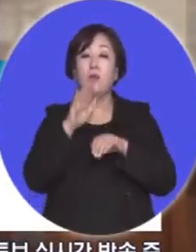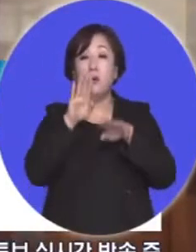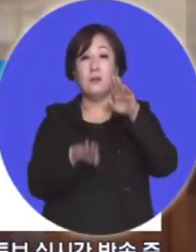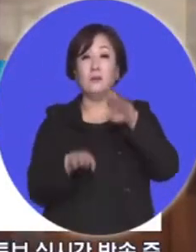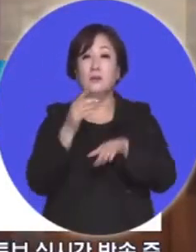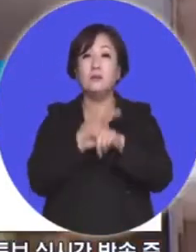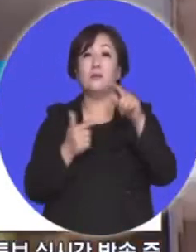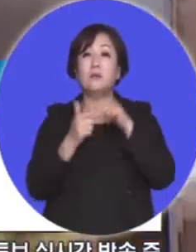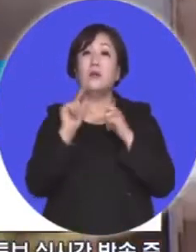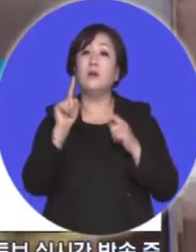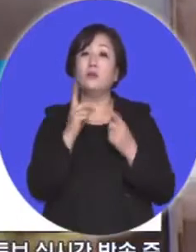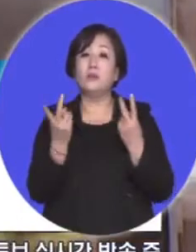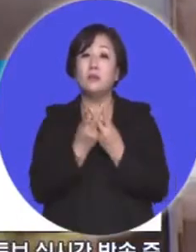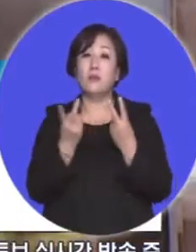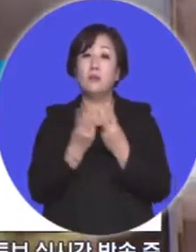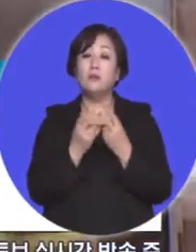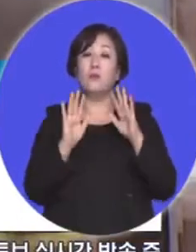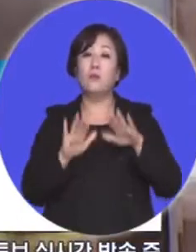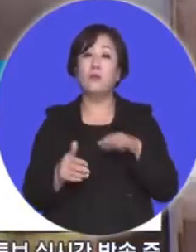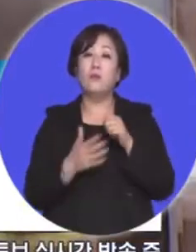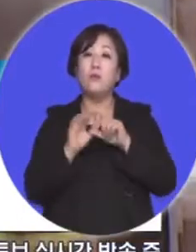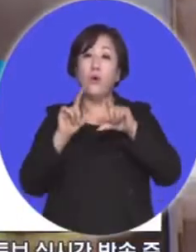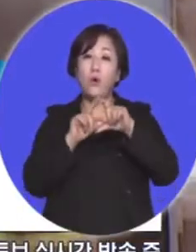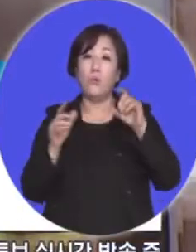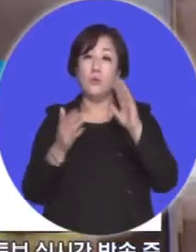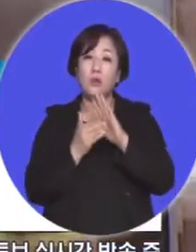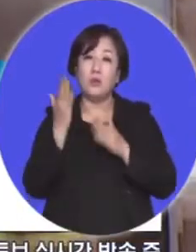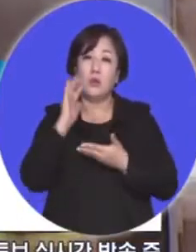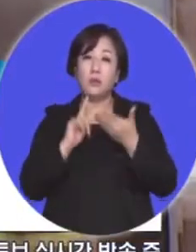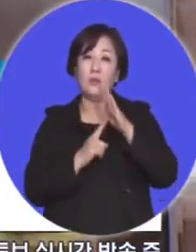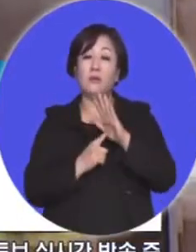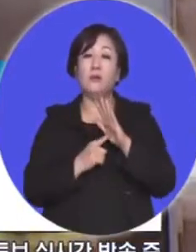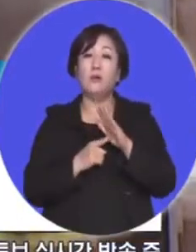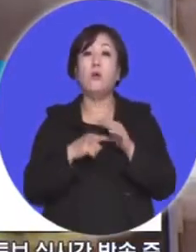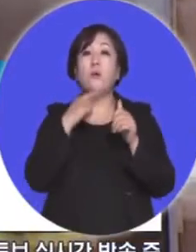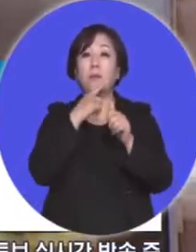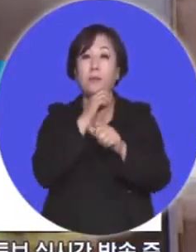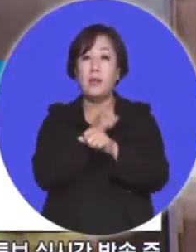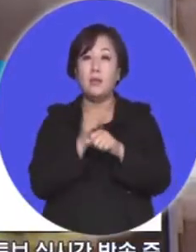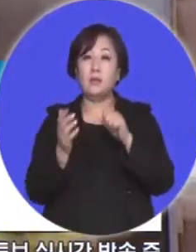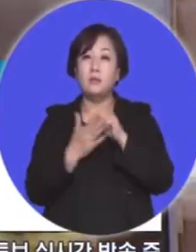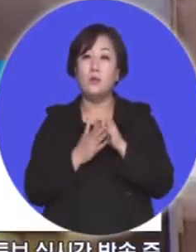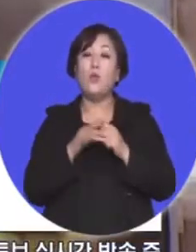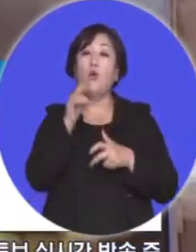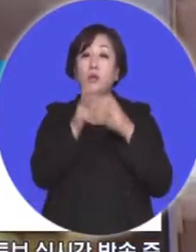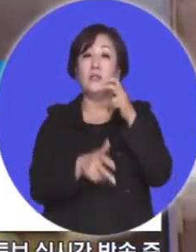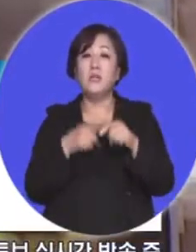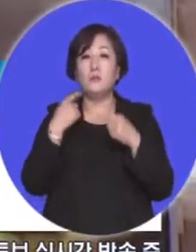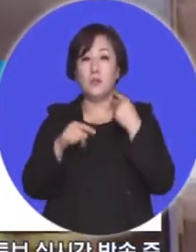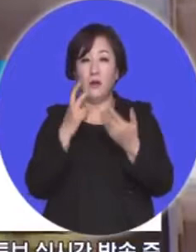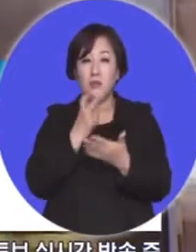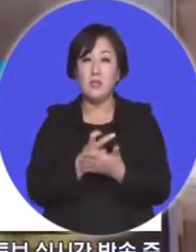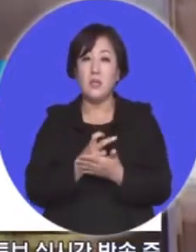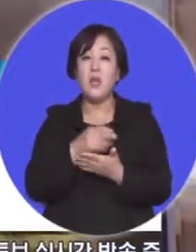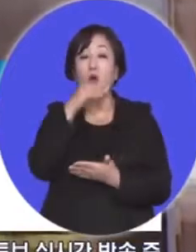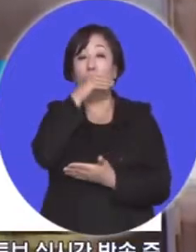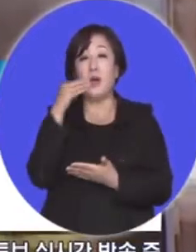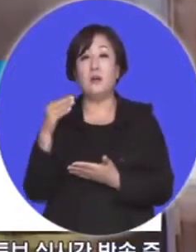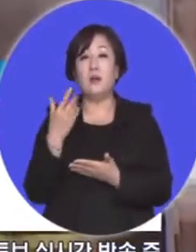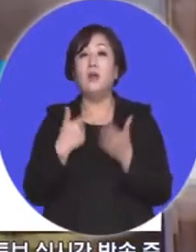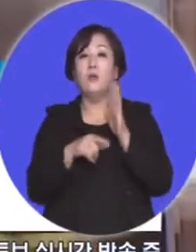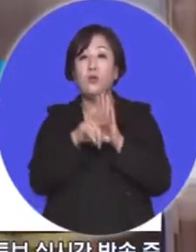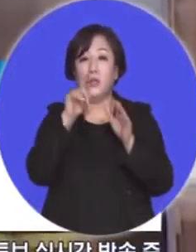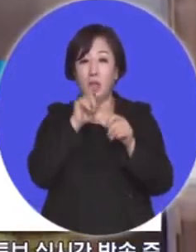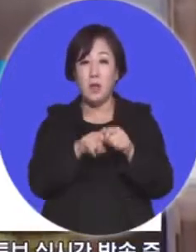어떻게 언론 기고문 같은 것은 이제 비판적 지식인으로서 우리나라 산업 정책이 올바르게 가도록 하기